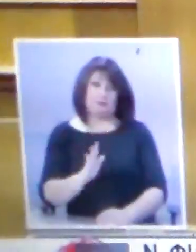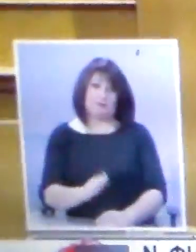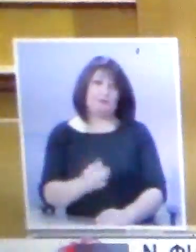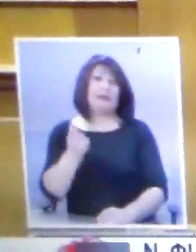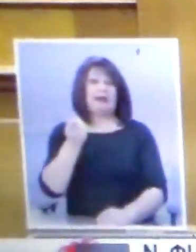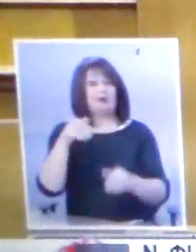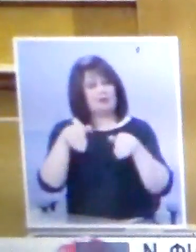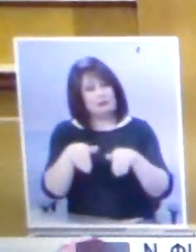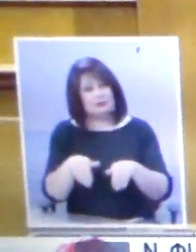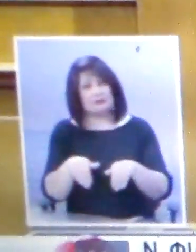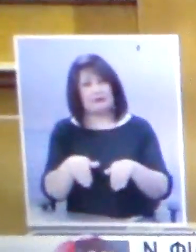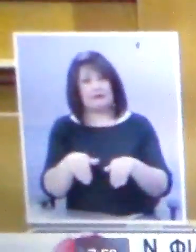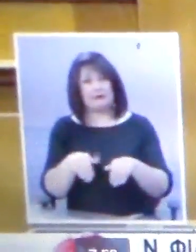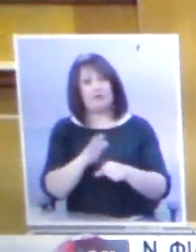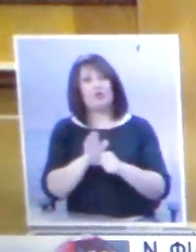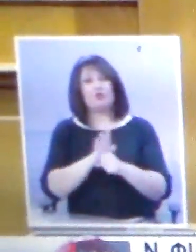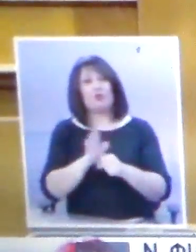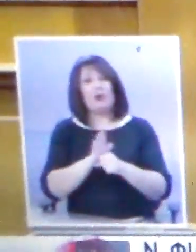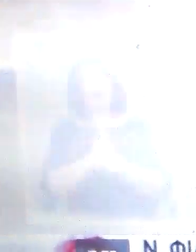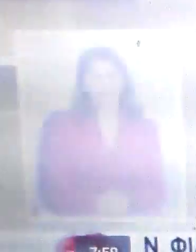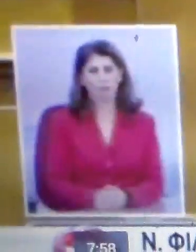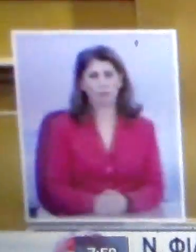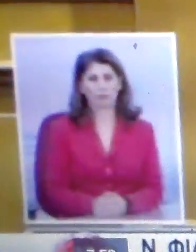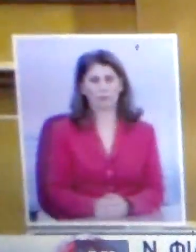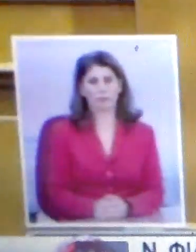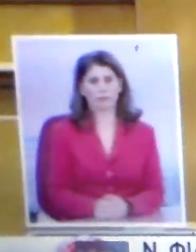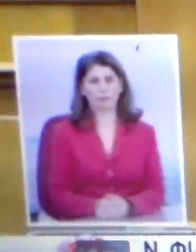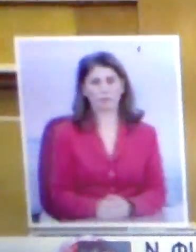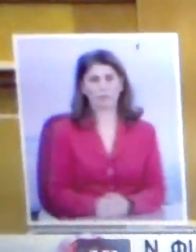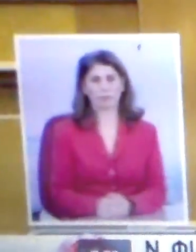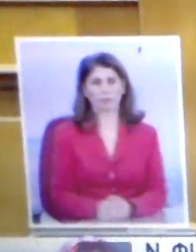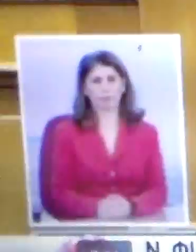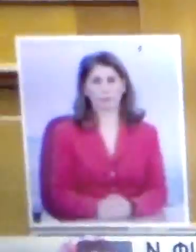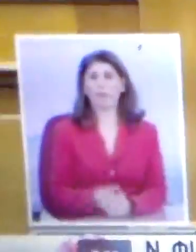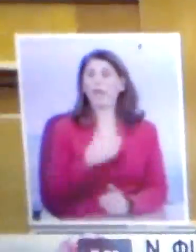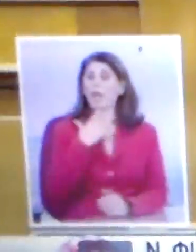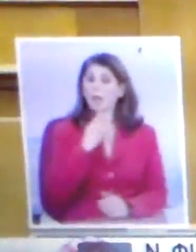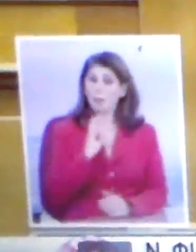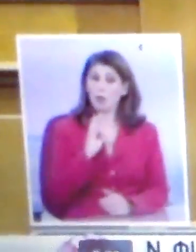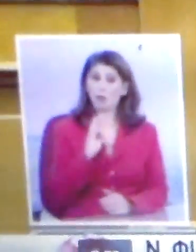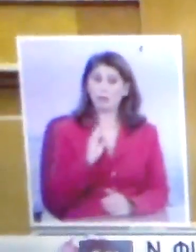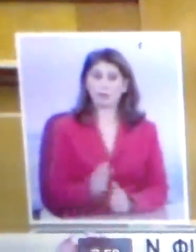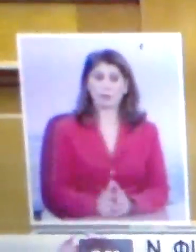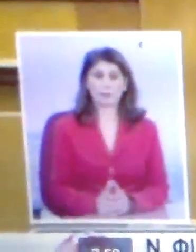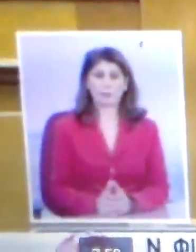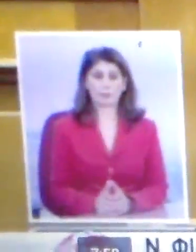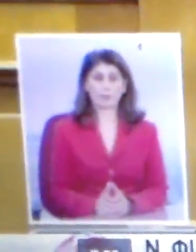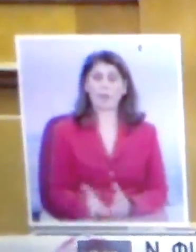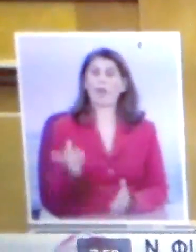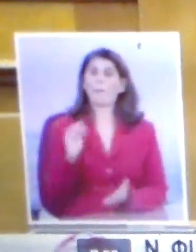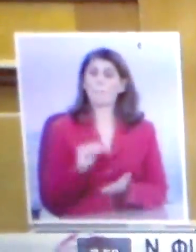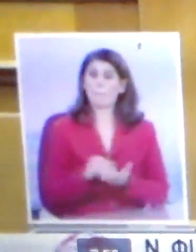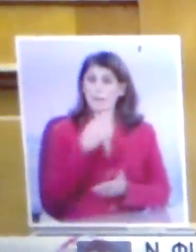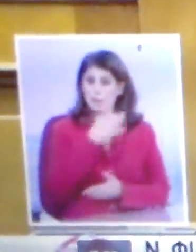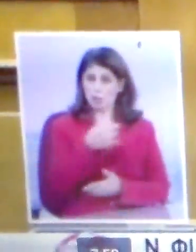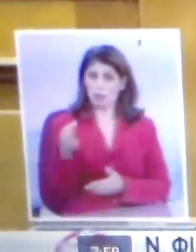Λίγο σεβασμό. Τουλάχιστον σε αυτούς που εδάρισαν. Ο Υπουργός Παιδείας έριξε κι άλλο λάδι στη φωτιά, υποστηρίζοντας ξανά την άποψή του